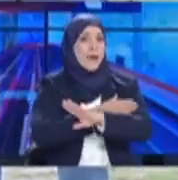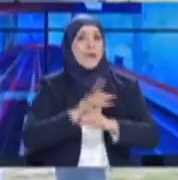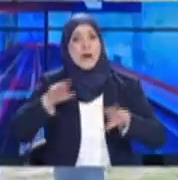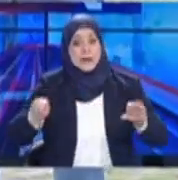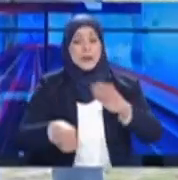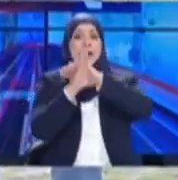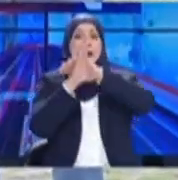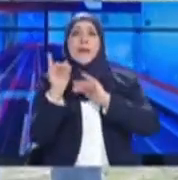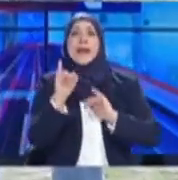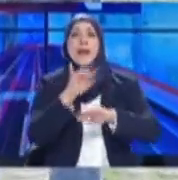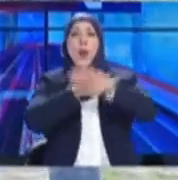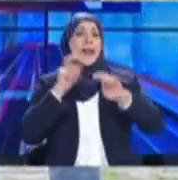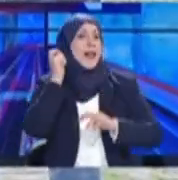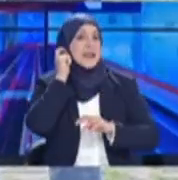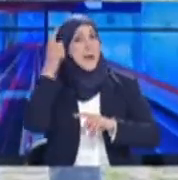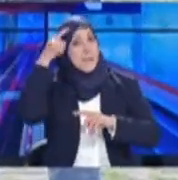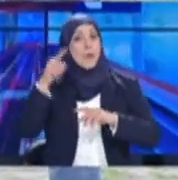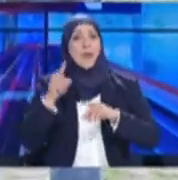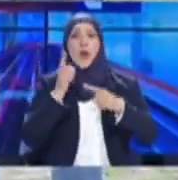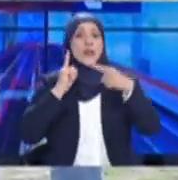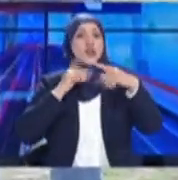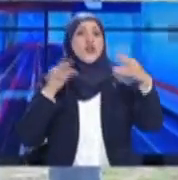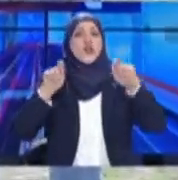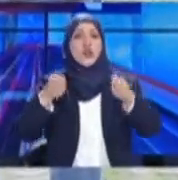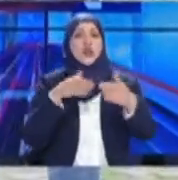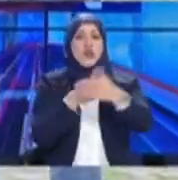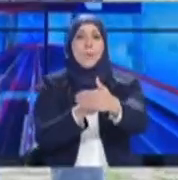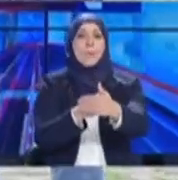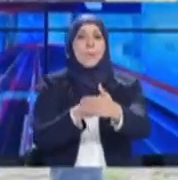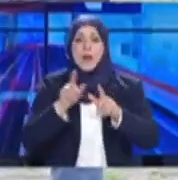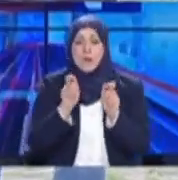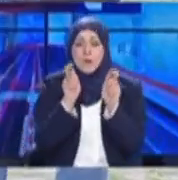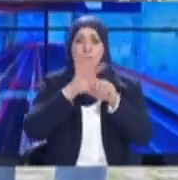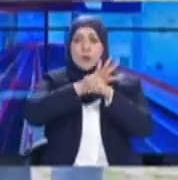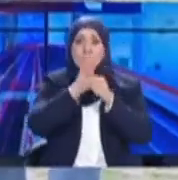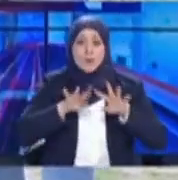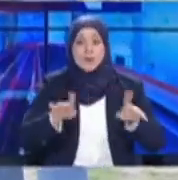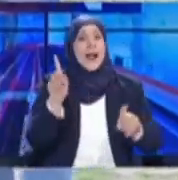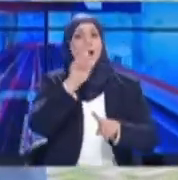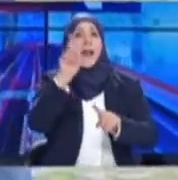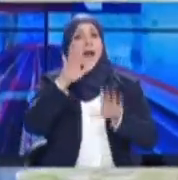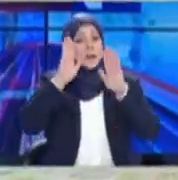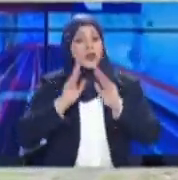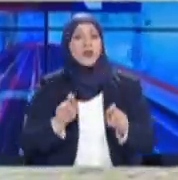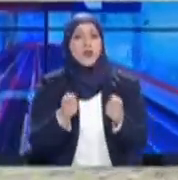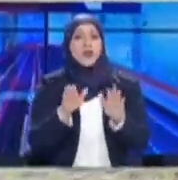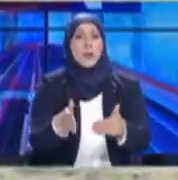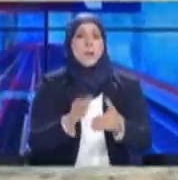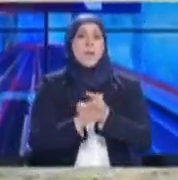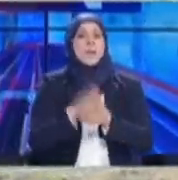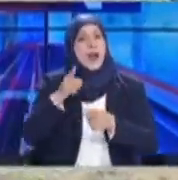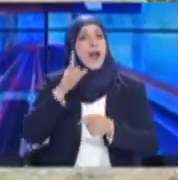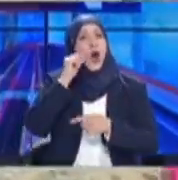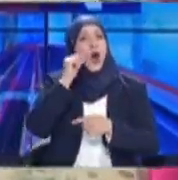ولا الجسيم اجراء ما مع تفشي هذا الوباء الوصول الى ولايه القصرين معنا السيد محمد